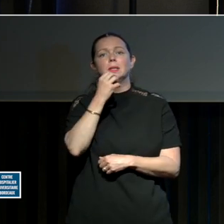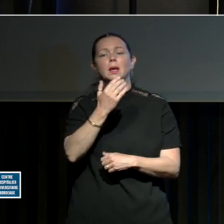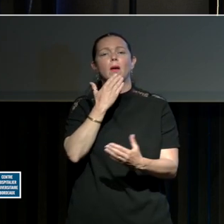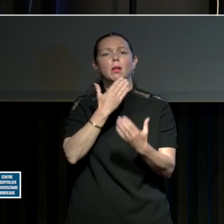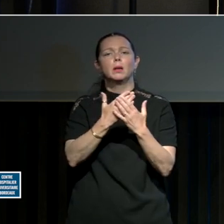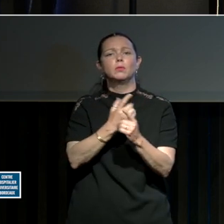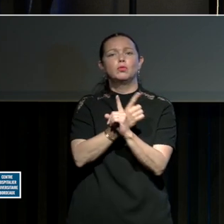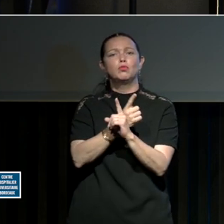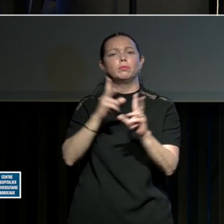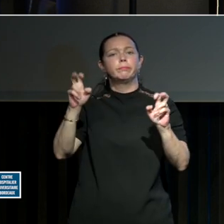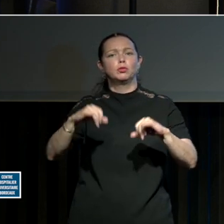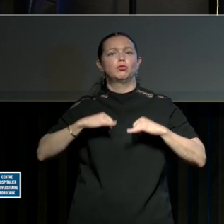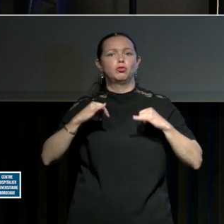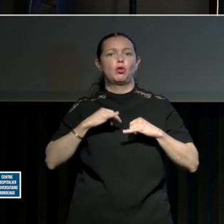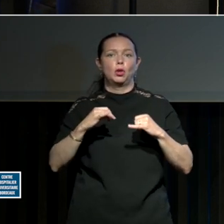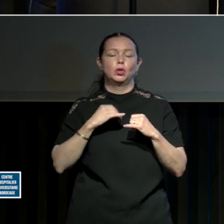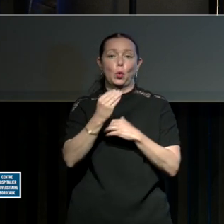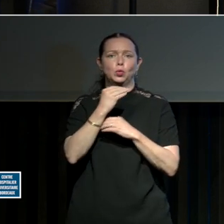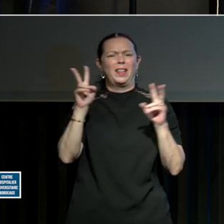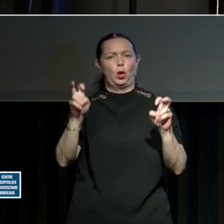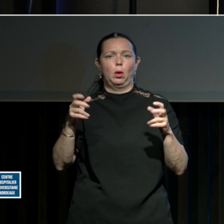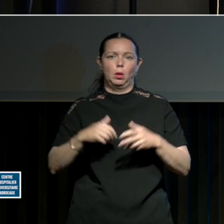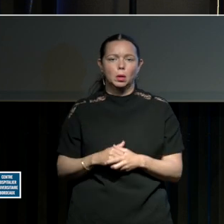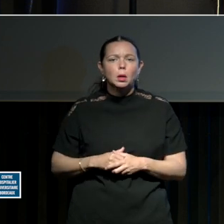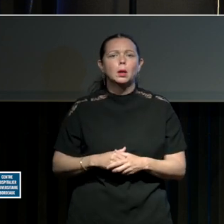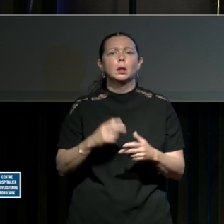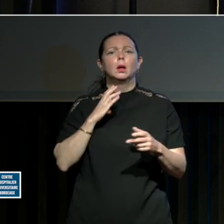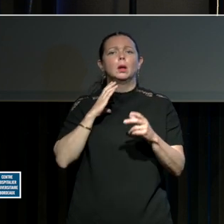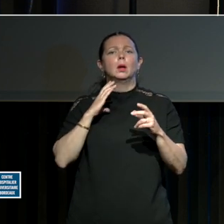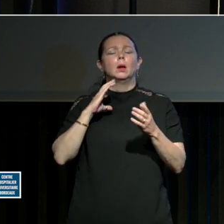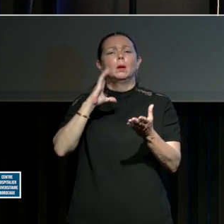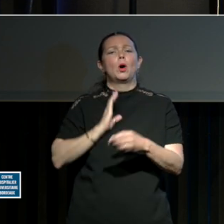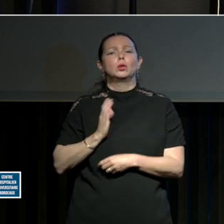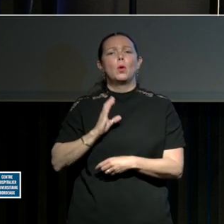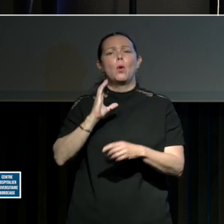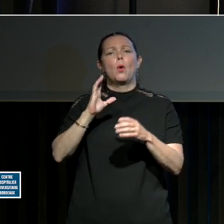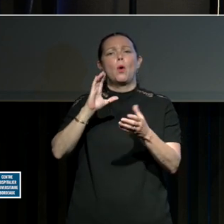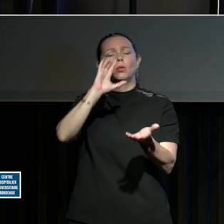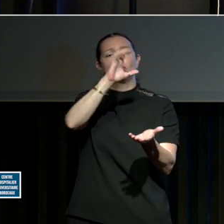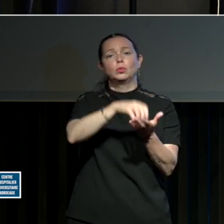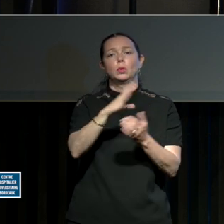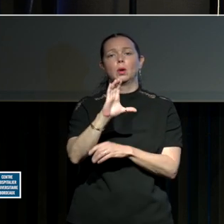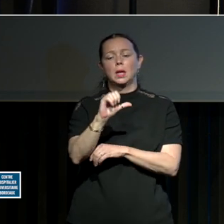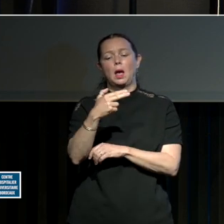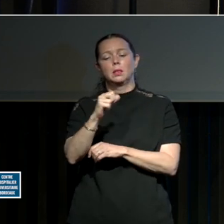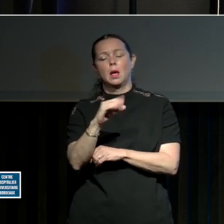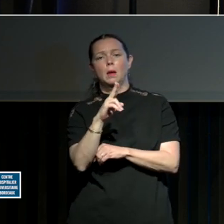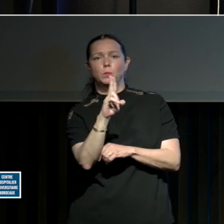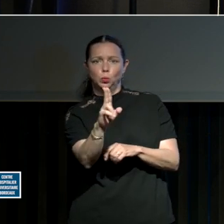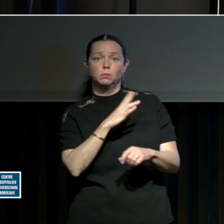consultations jeunes consommateurs. Donc, à Bordeaux, c'est la structure Canabu. La structure Canabu, elle vise